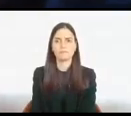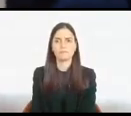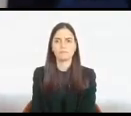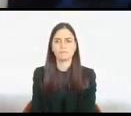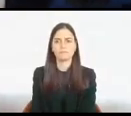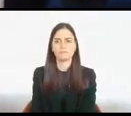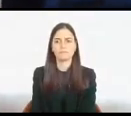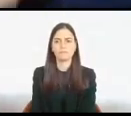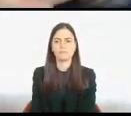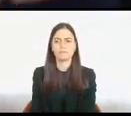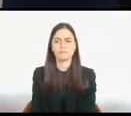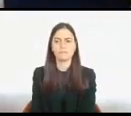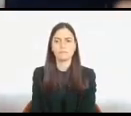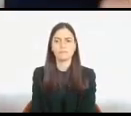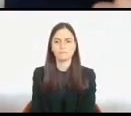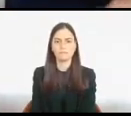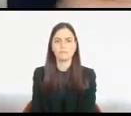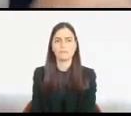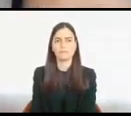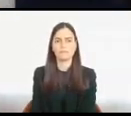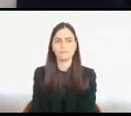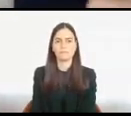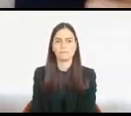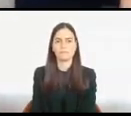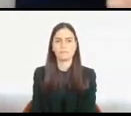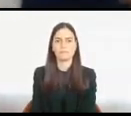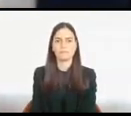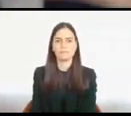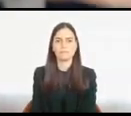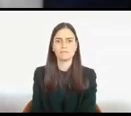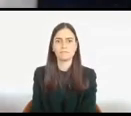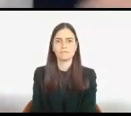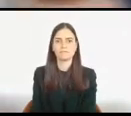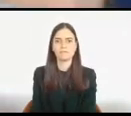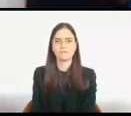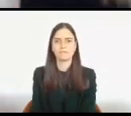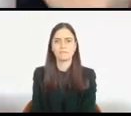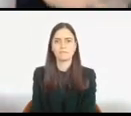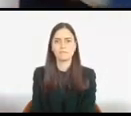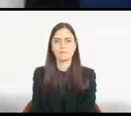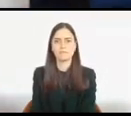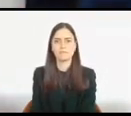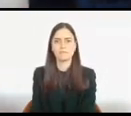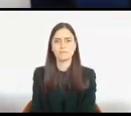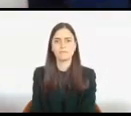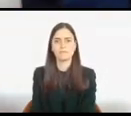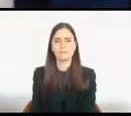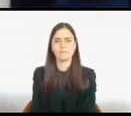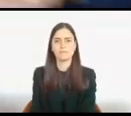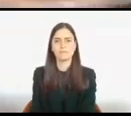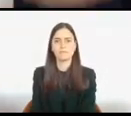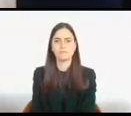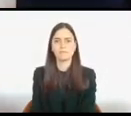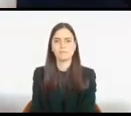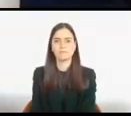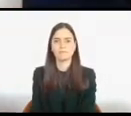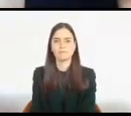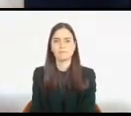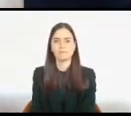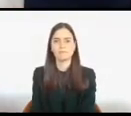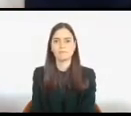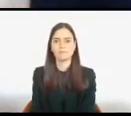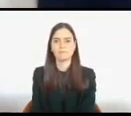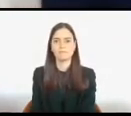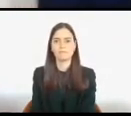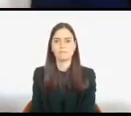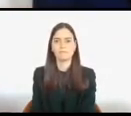attachées à la décote. Cette option est la moins coûteuse lorsqu'on la compare à la deuxième hypothèse que représente